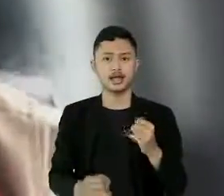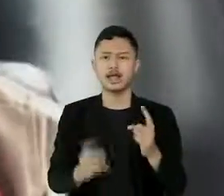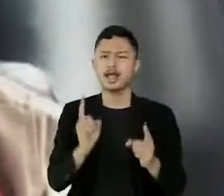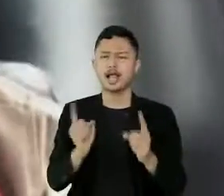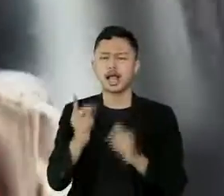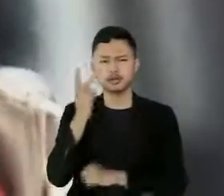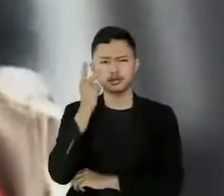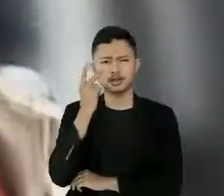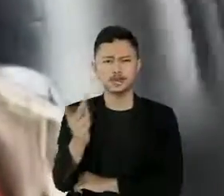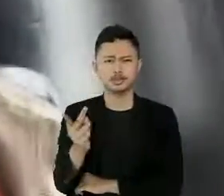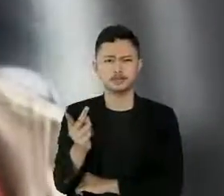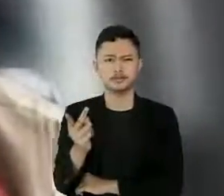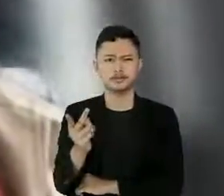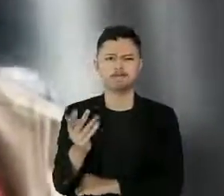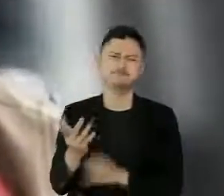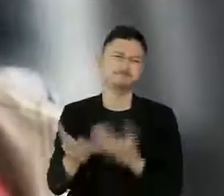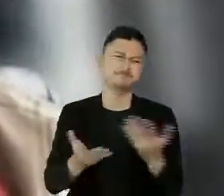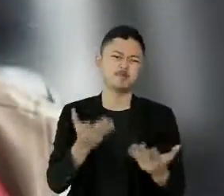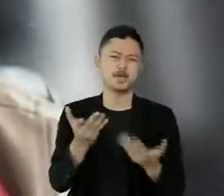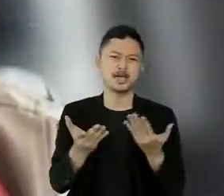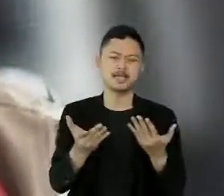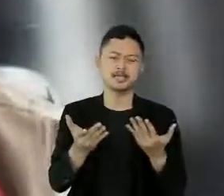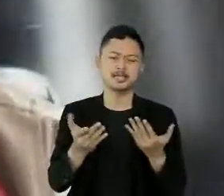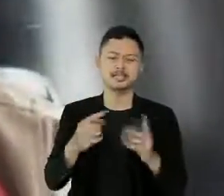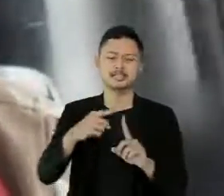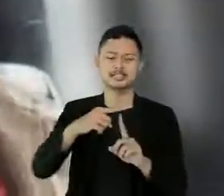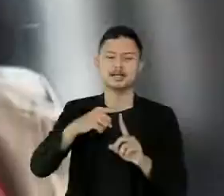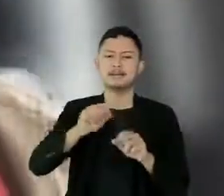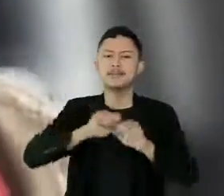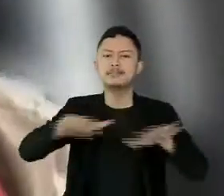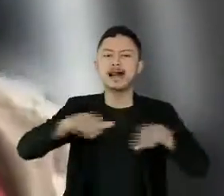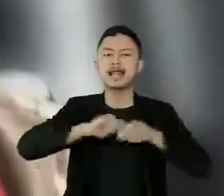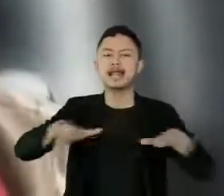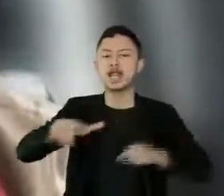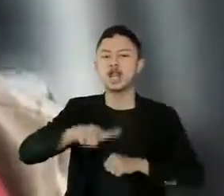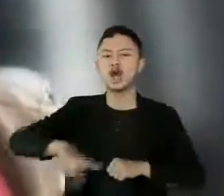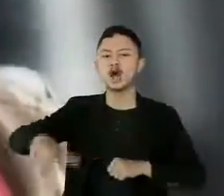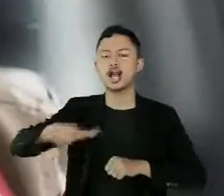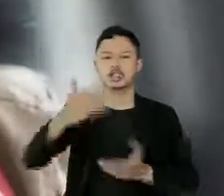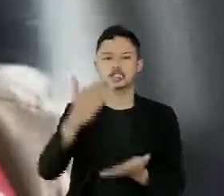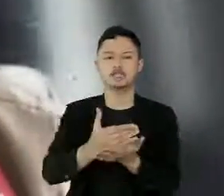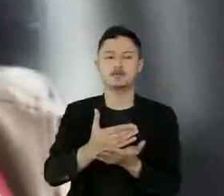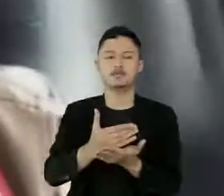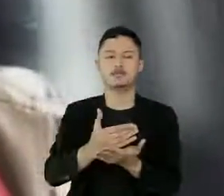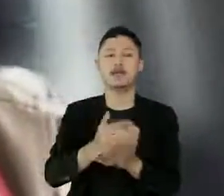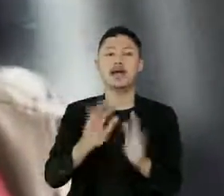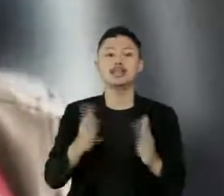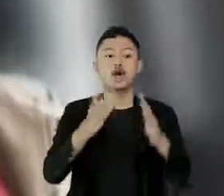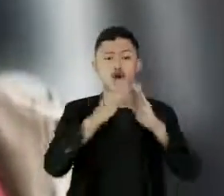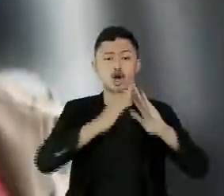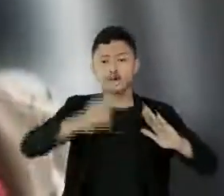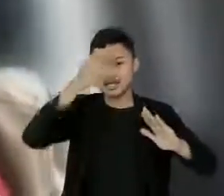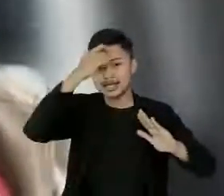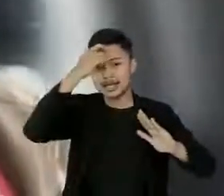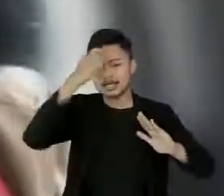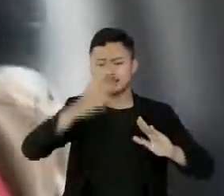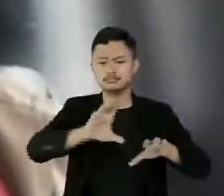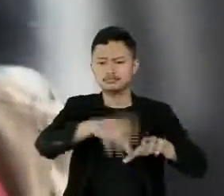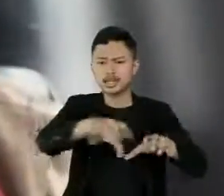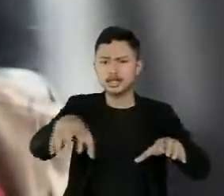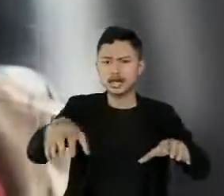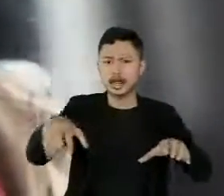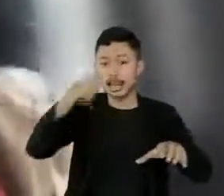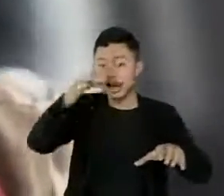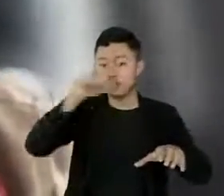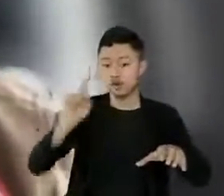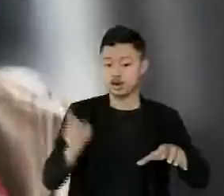lihat kita kurangi transmisi lokal dan tingkat rawat inap rumah sakit di beberapa daerah termasuk di Lampung